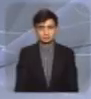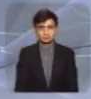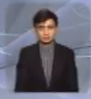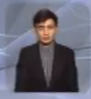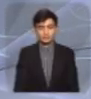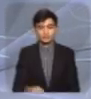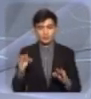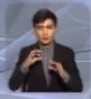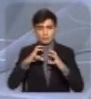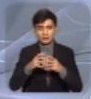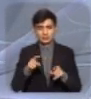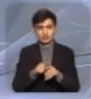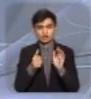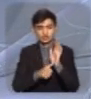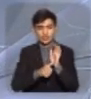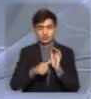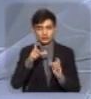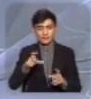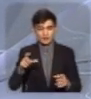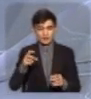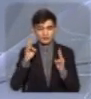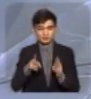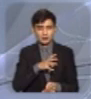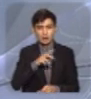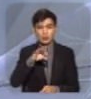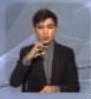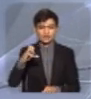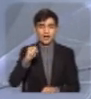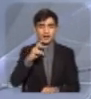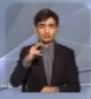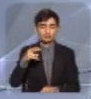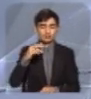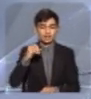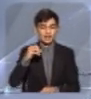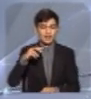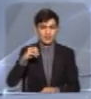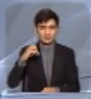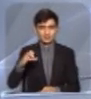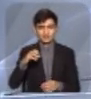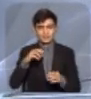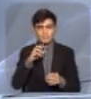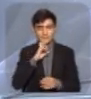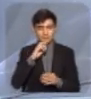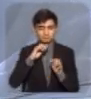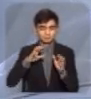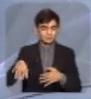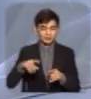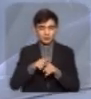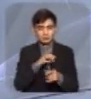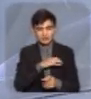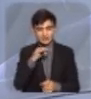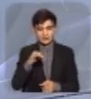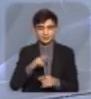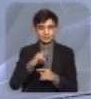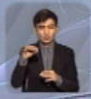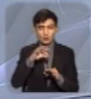К событиям в мире. 60 человек пострадали в Лос-Анджелесе после сброса авиатоплива. Это произошло в ходе экстренной посадки